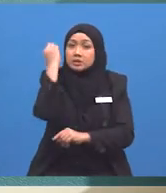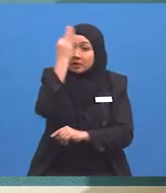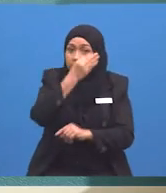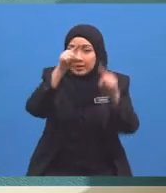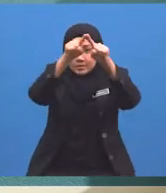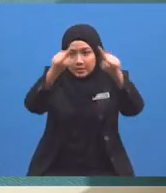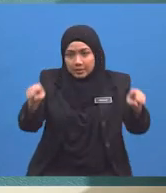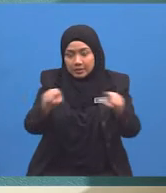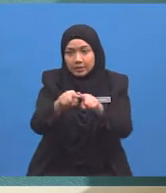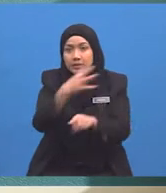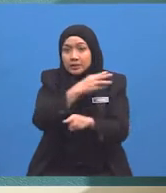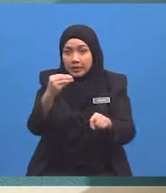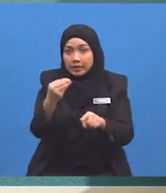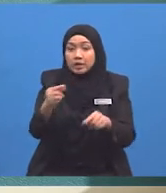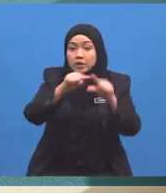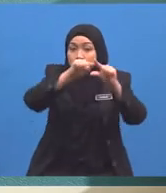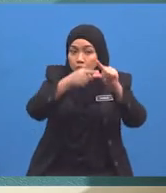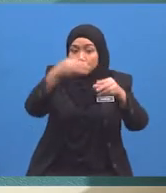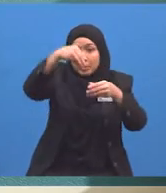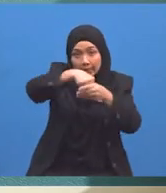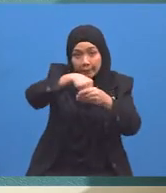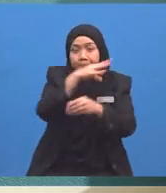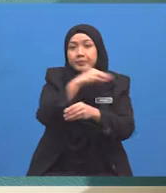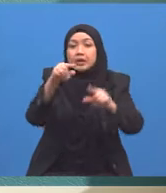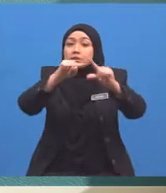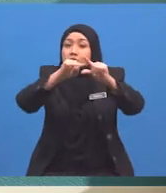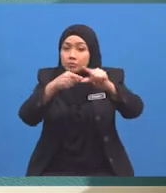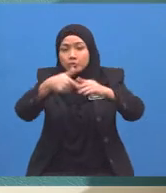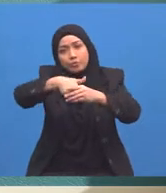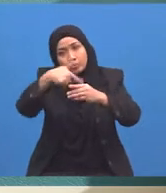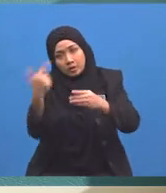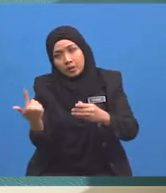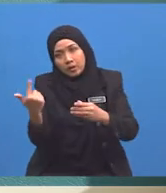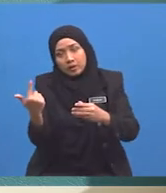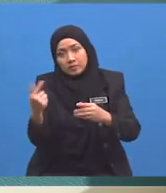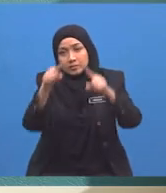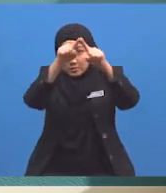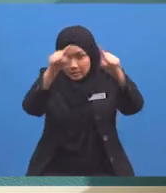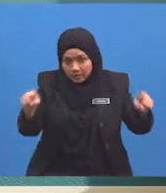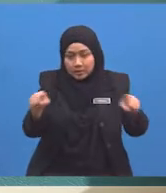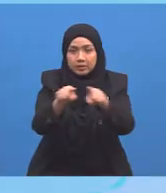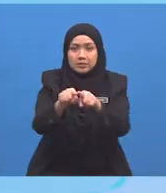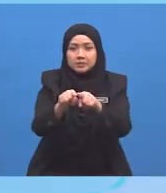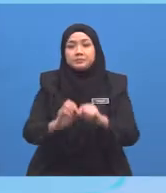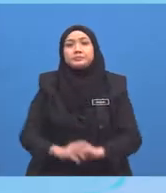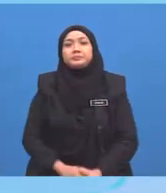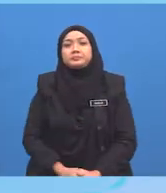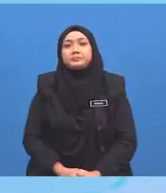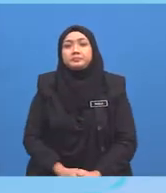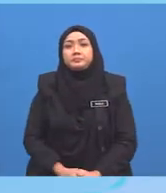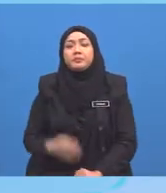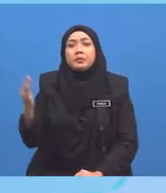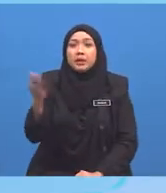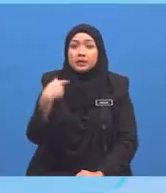dan sudut pedalaman serta sudut peluaran segitiga. Mari